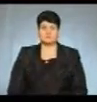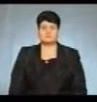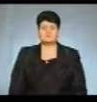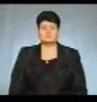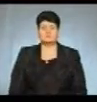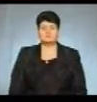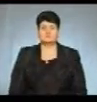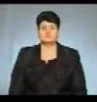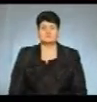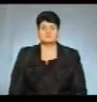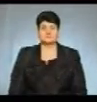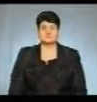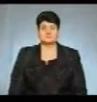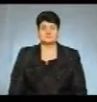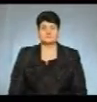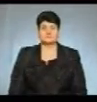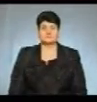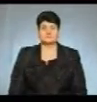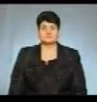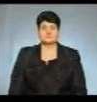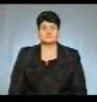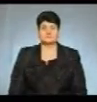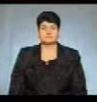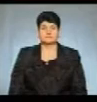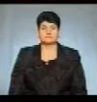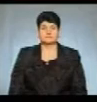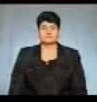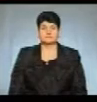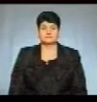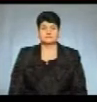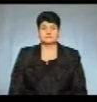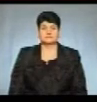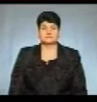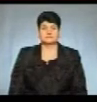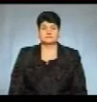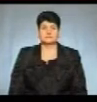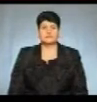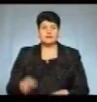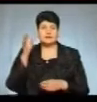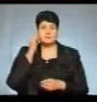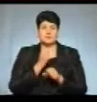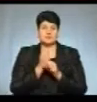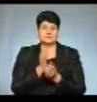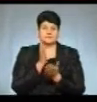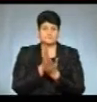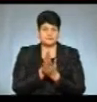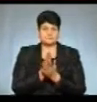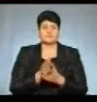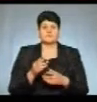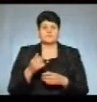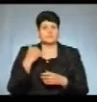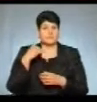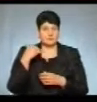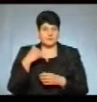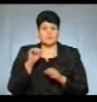На Нагадаю, що ми працюємо у прямому ефірі, тож ви можете